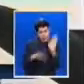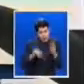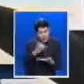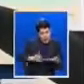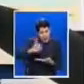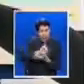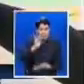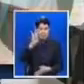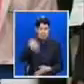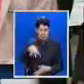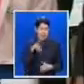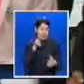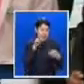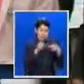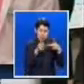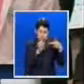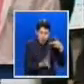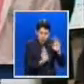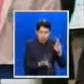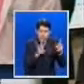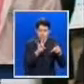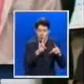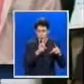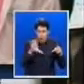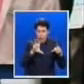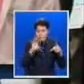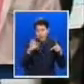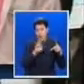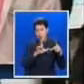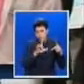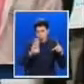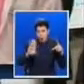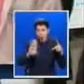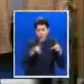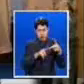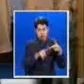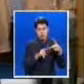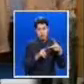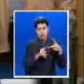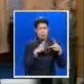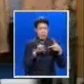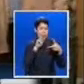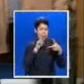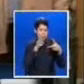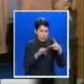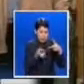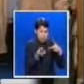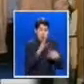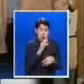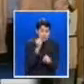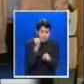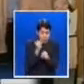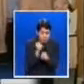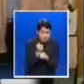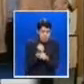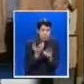ไร่ก็จะเหลือน้ำสำรองแค่755ล้านลูกบาศก์เมตรเท่านั้นเองในเขื่อนศิริกิติ์ปทุมวง ศ์นะครับซึ่งถ้า